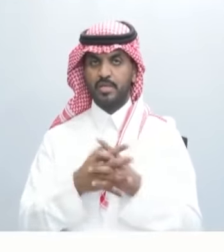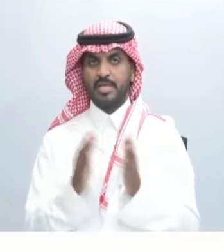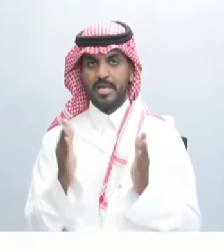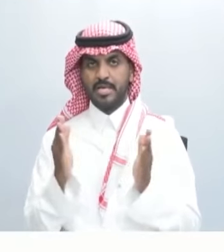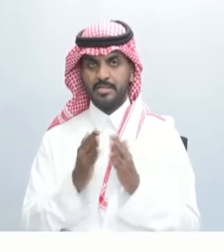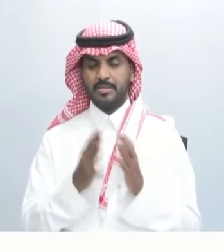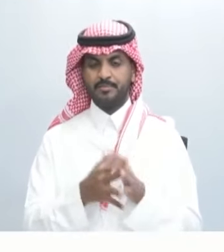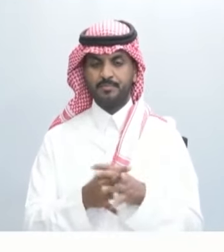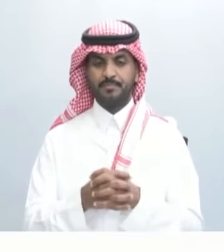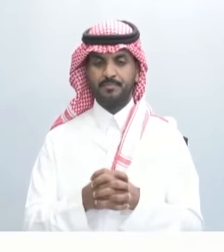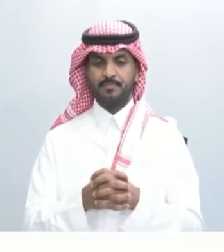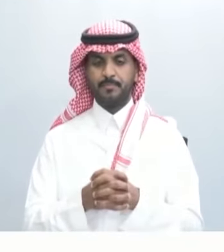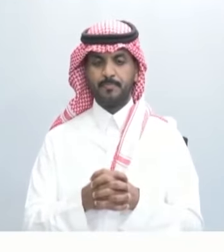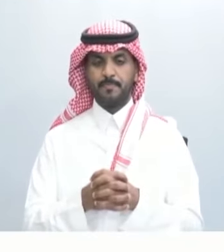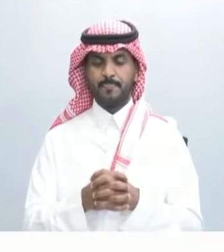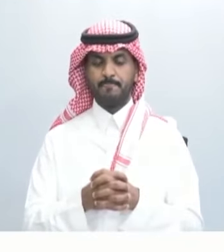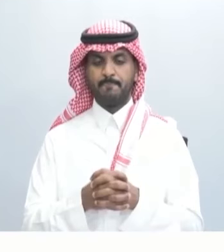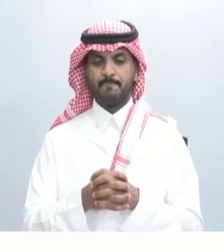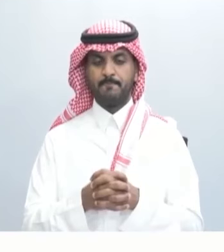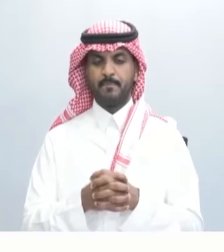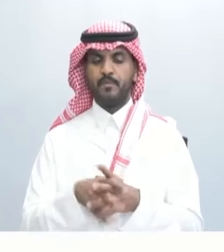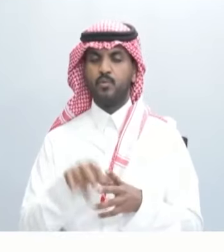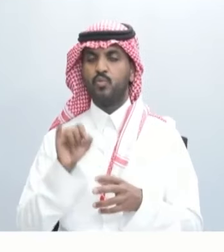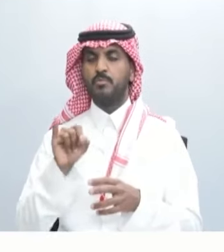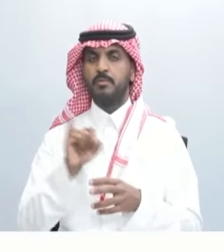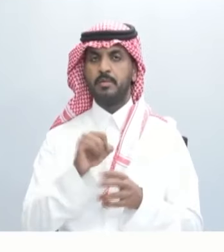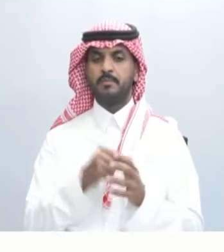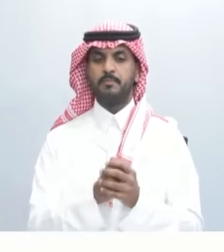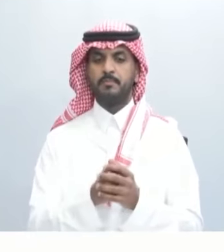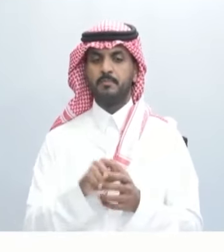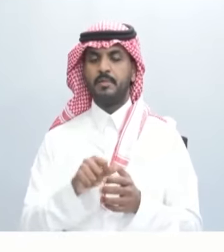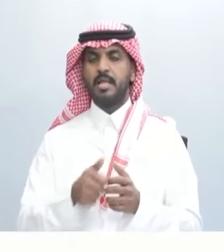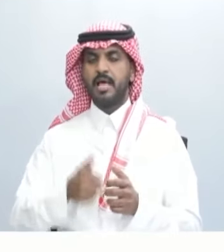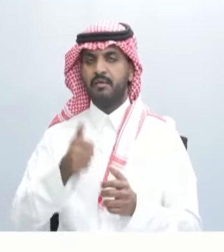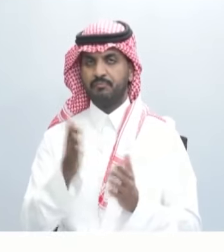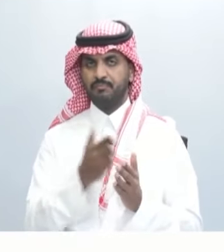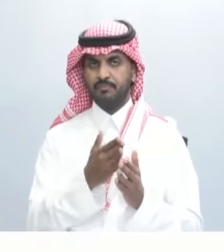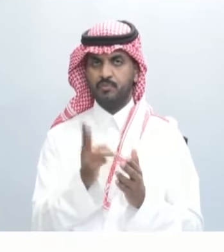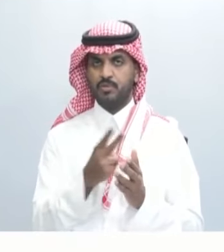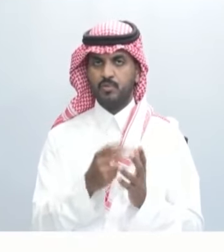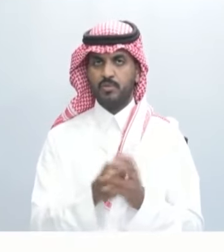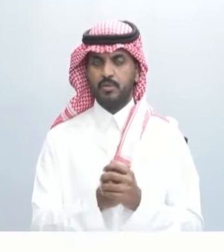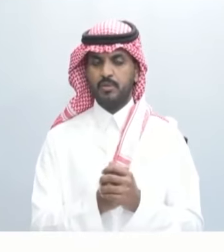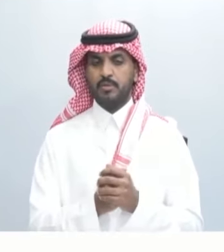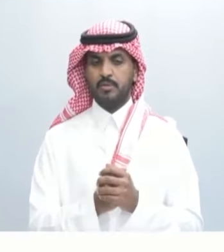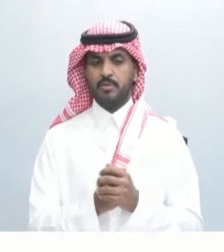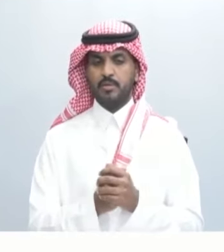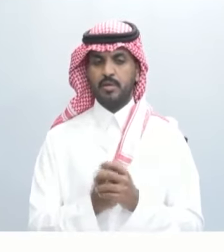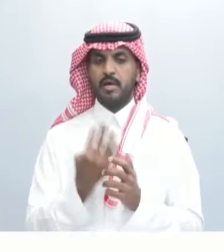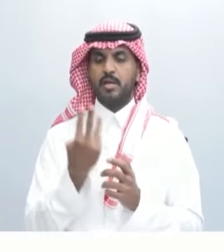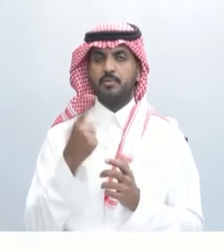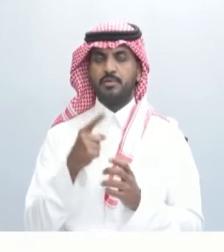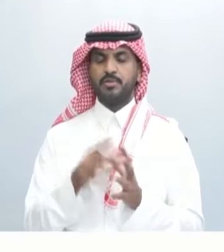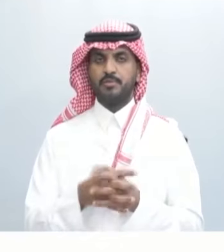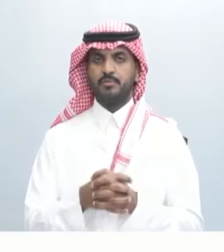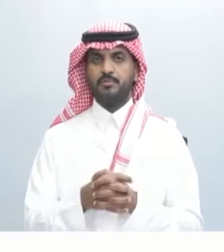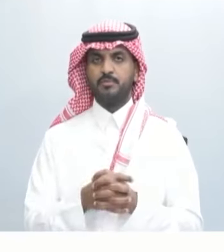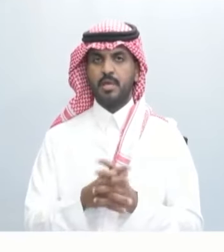بارك الله فيكم ونكتبه بهذا الشكل للعددين هو العدد 14